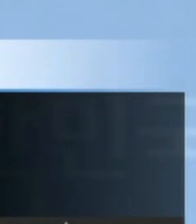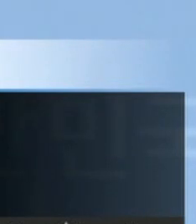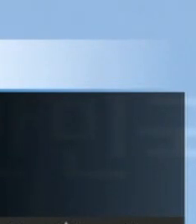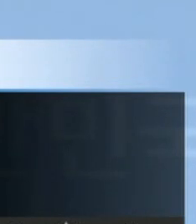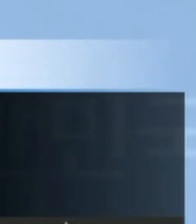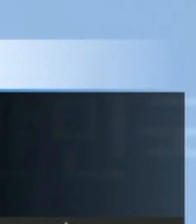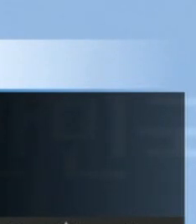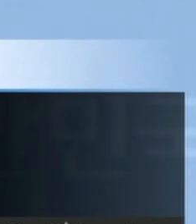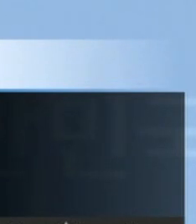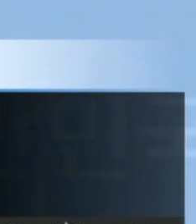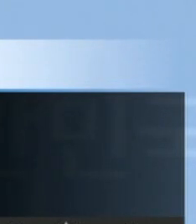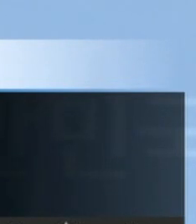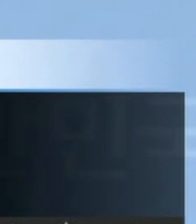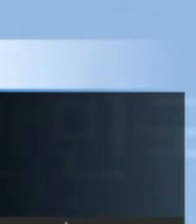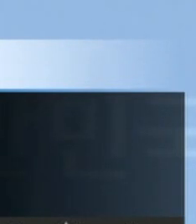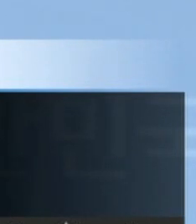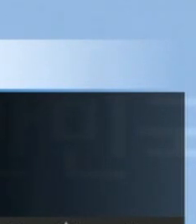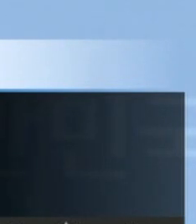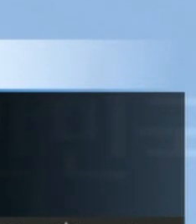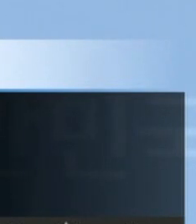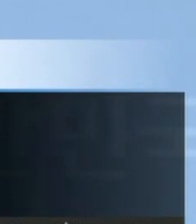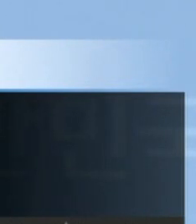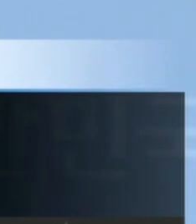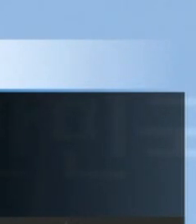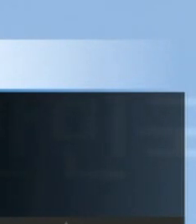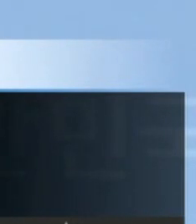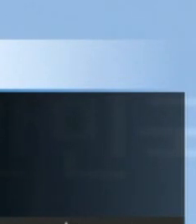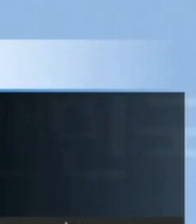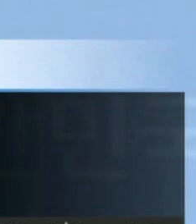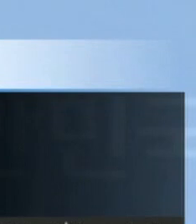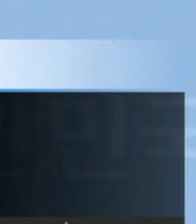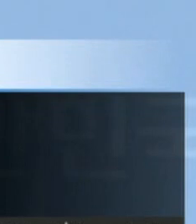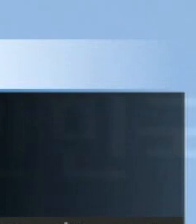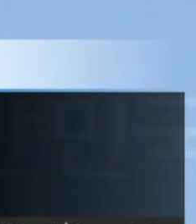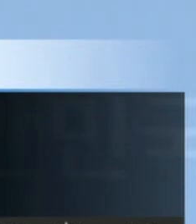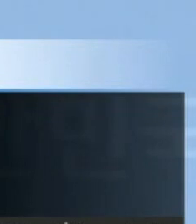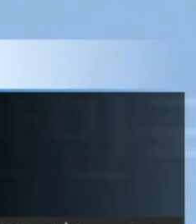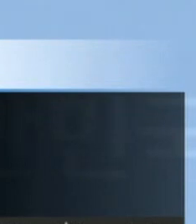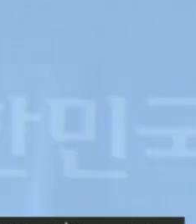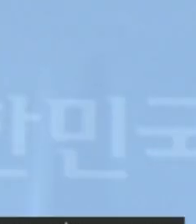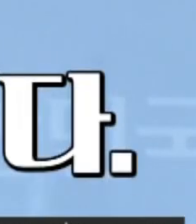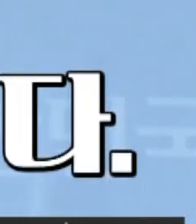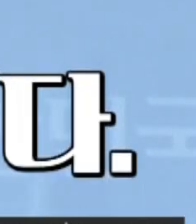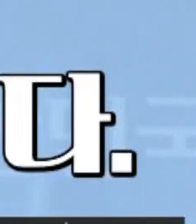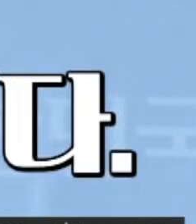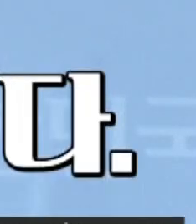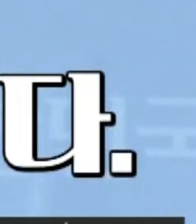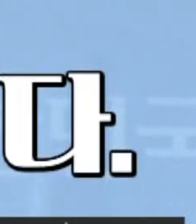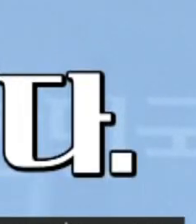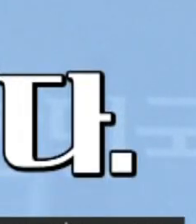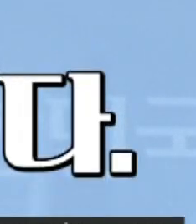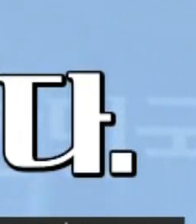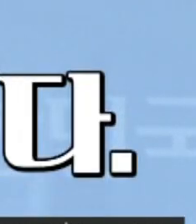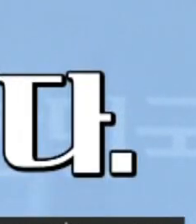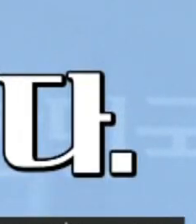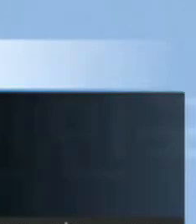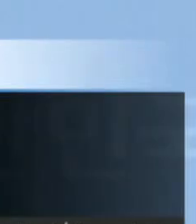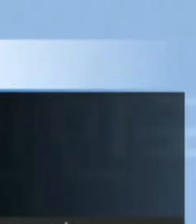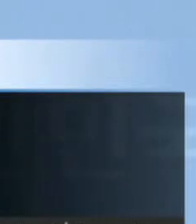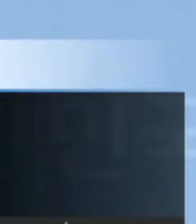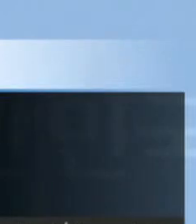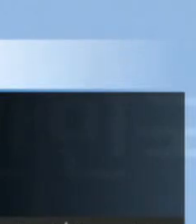이재명 후보가 곧바로 사실관계를 인정하고 사과문으로 입장을 표명했지만, 이미 대선은 콩가루가 되고